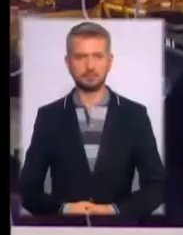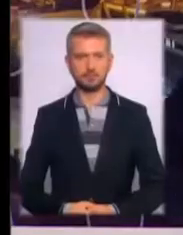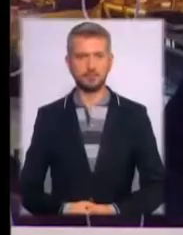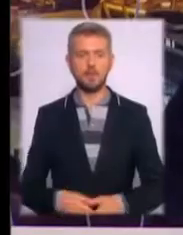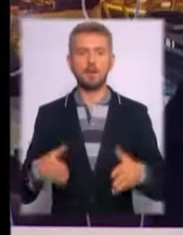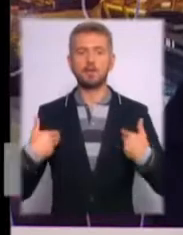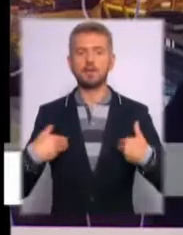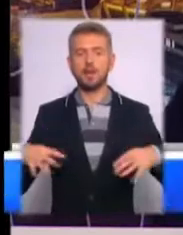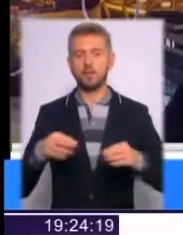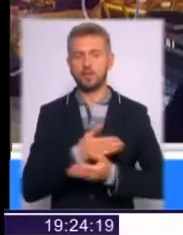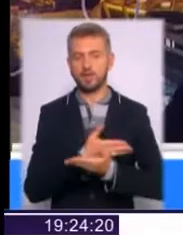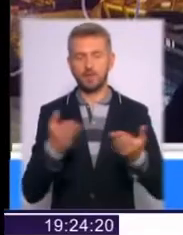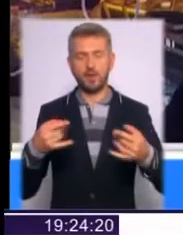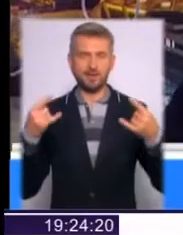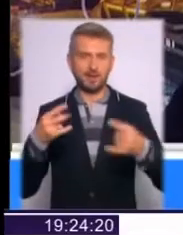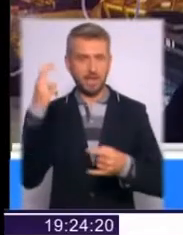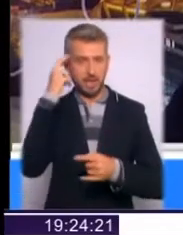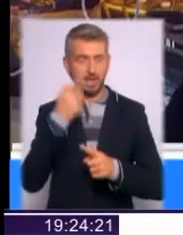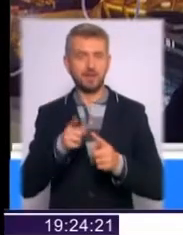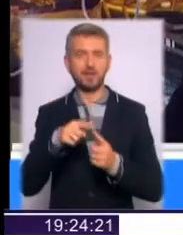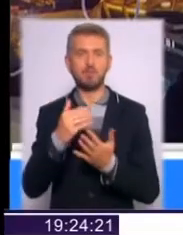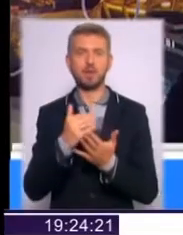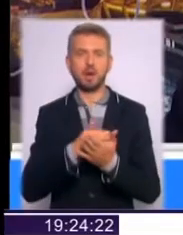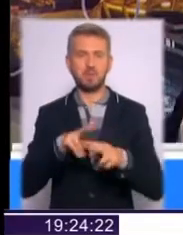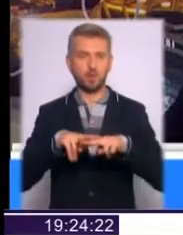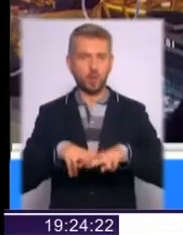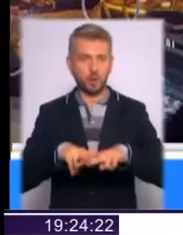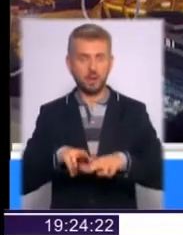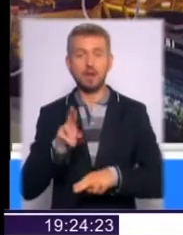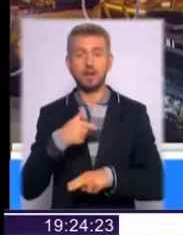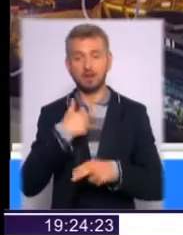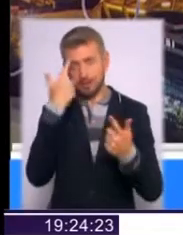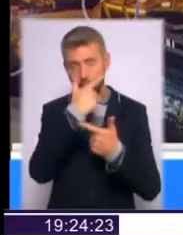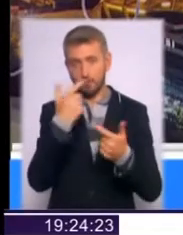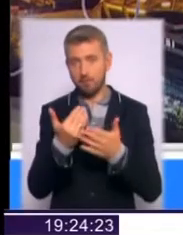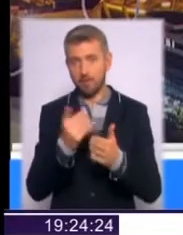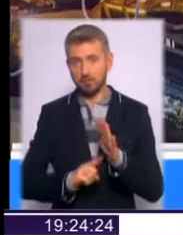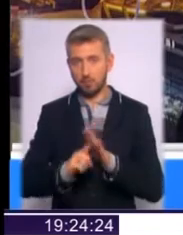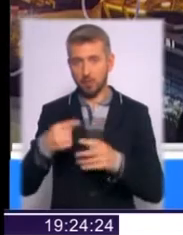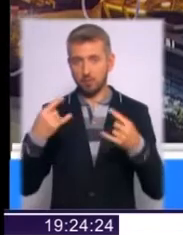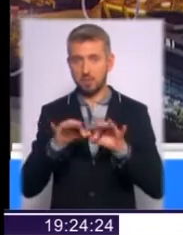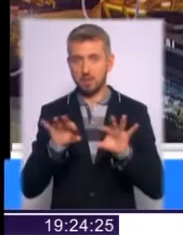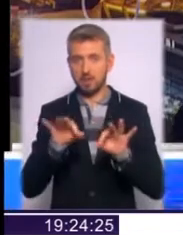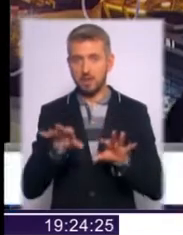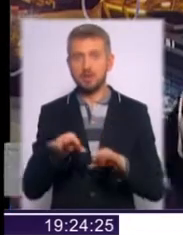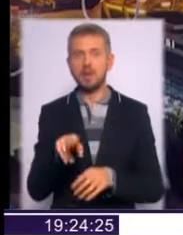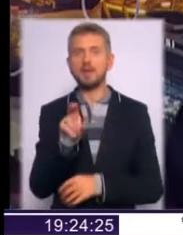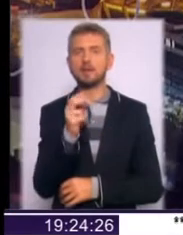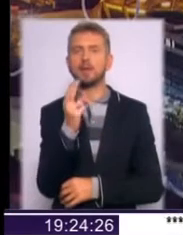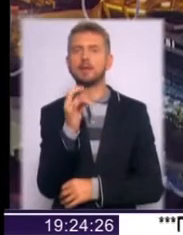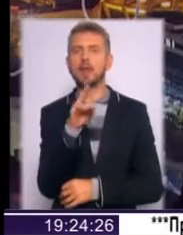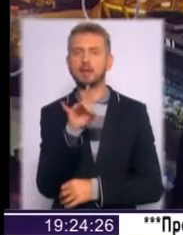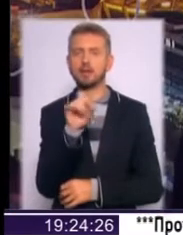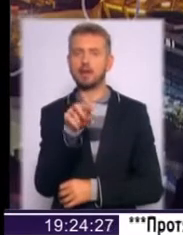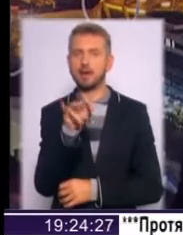Вітаємо всіх, хто з нами на телеканалі «Київ». Це програма «Столиця». З вами ведучий Сергій Дойко. Власне, як я анонсував перед початком нашої передачі, децентралізація, як